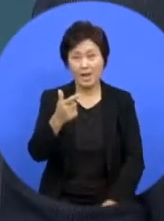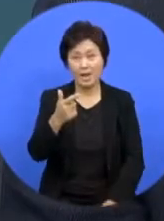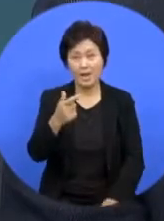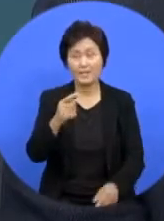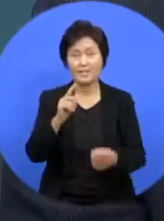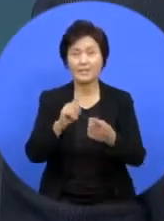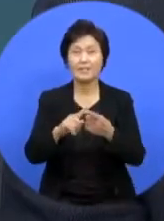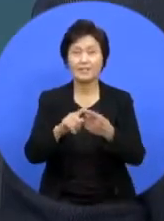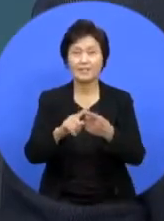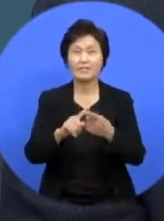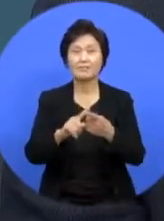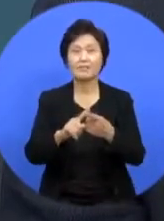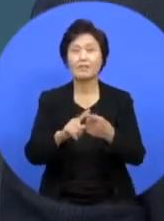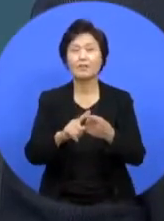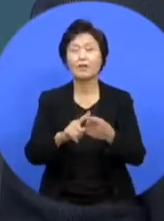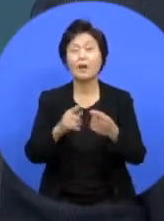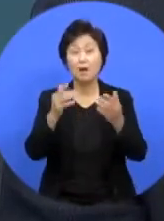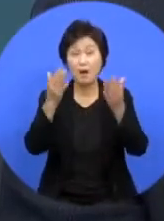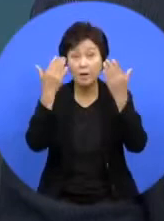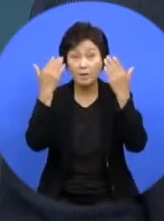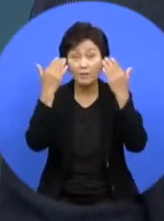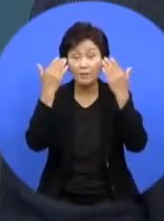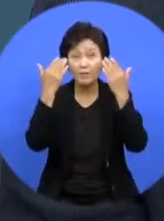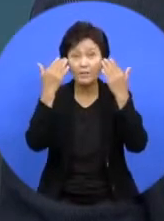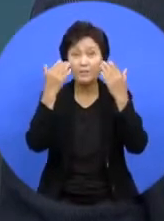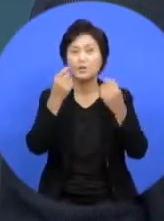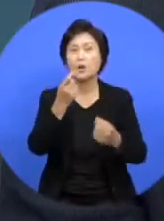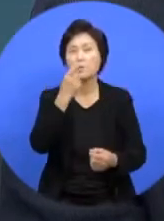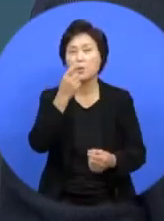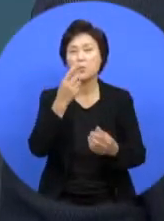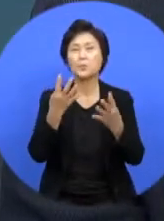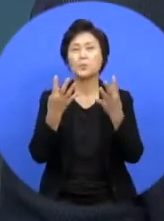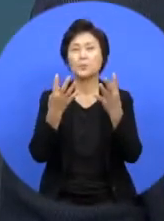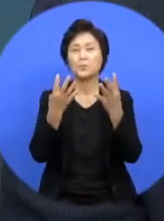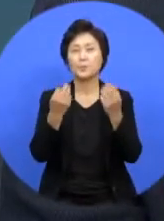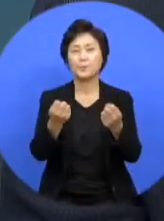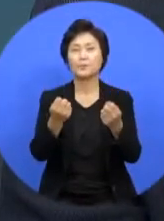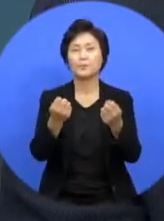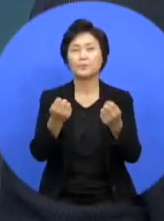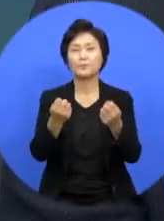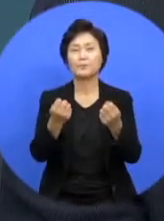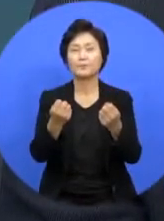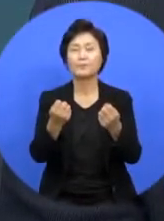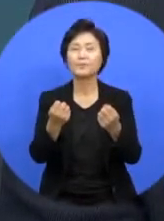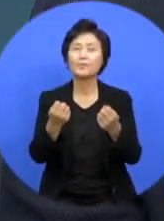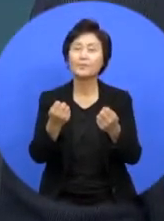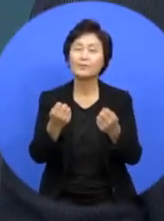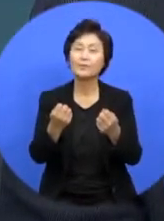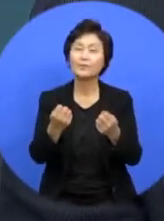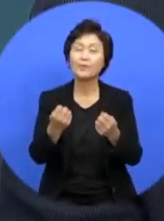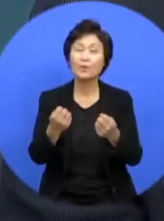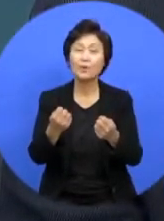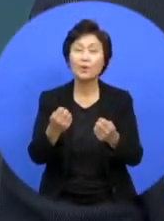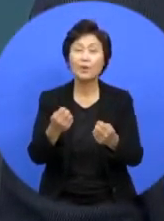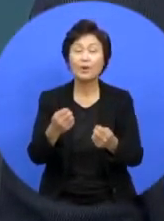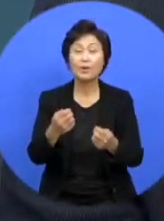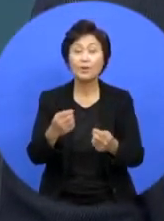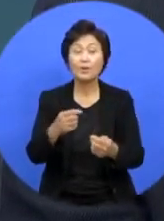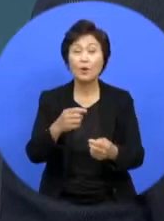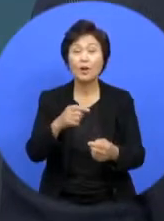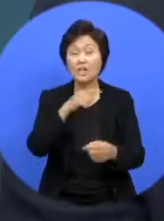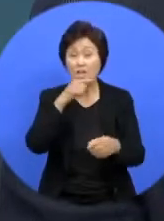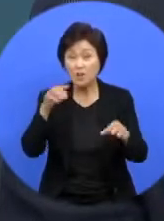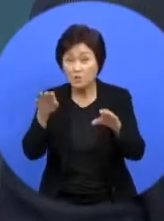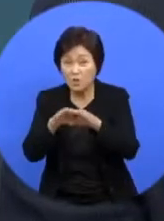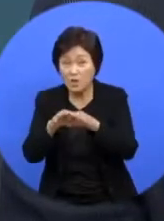그렇다 보니까 학교에서 배우는 부분도 많고 또 그냥 일요일 날 교회에 출석하는 건